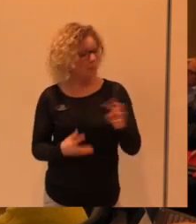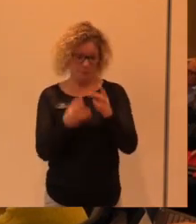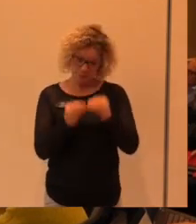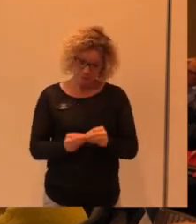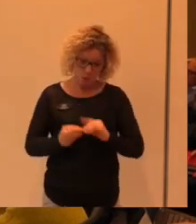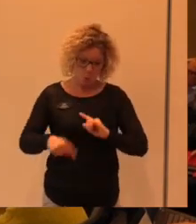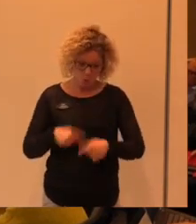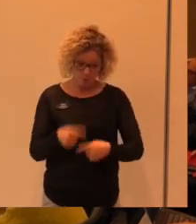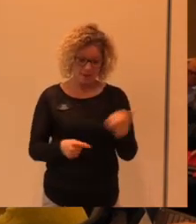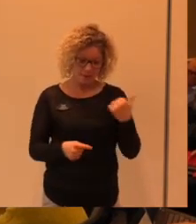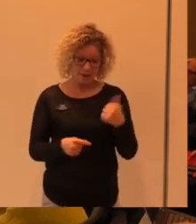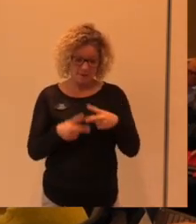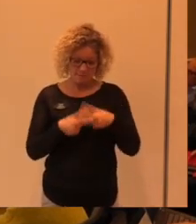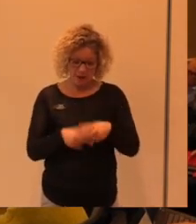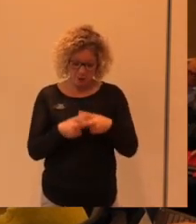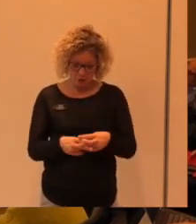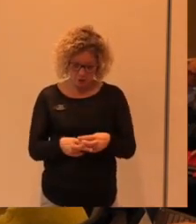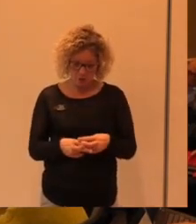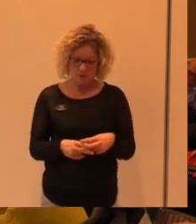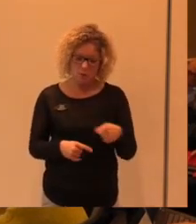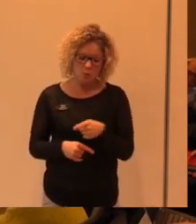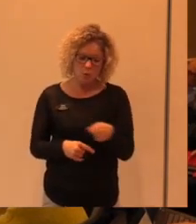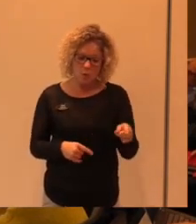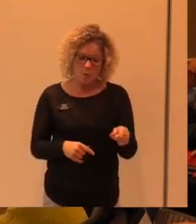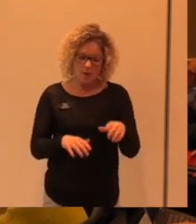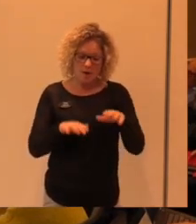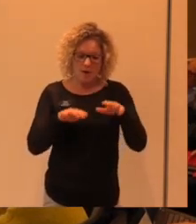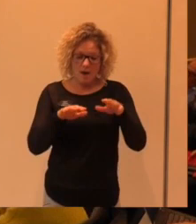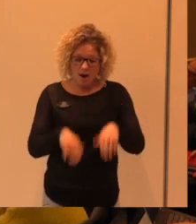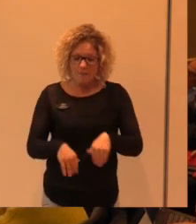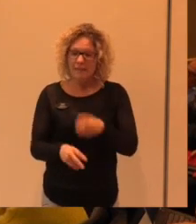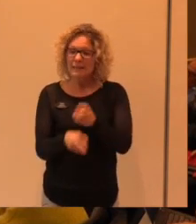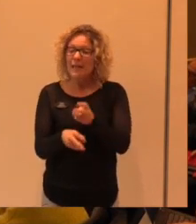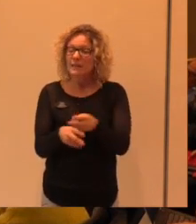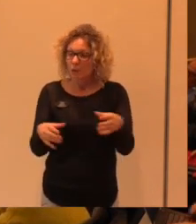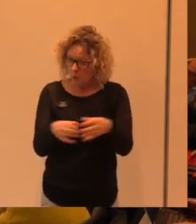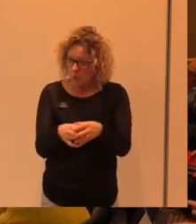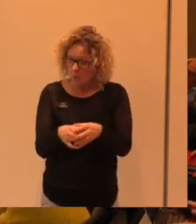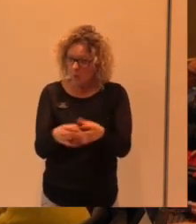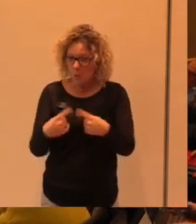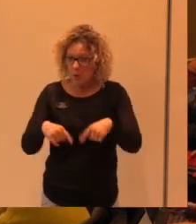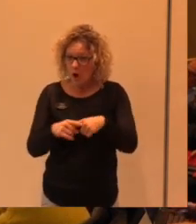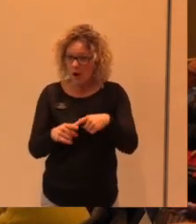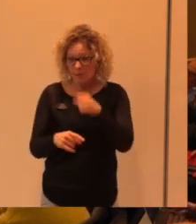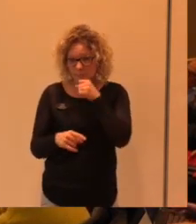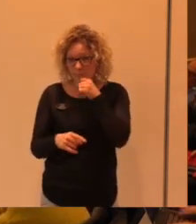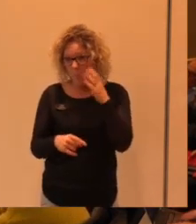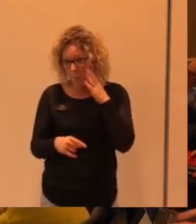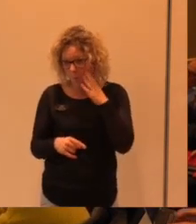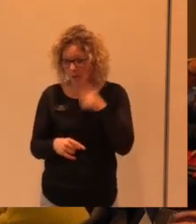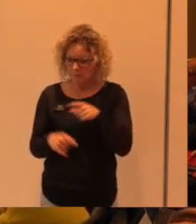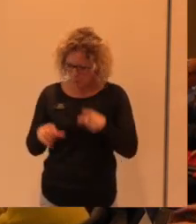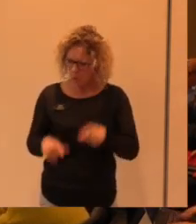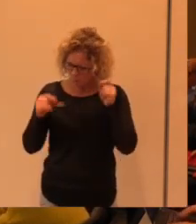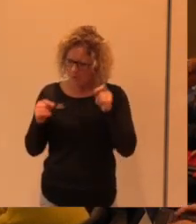eller de som utvecklar det här verktyget då, har gjort, haft testgrupper då på lokala äldreboenden där man har sett